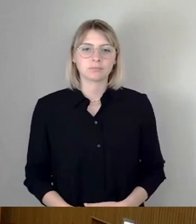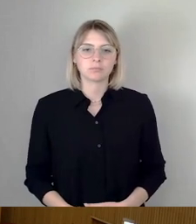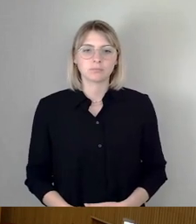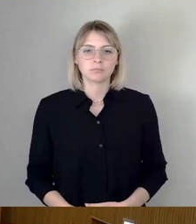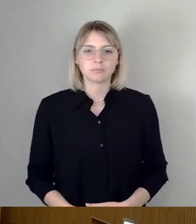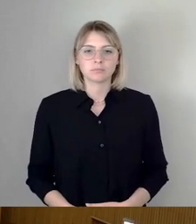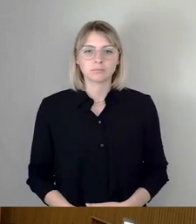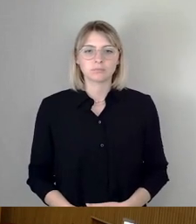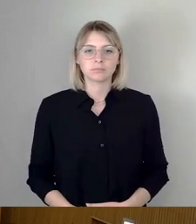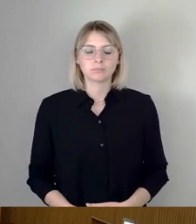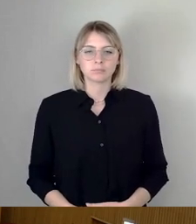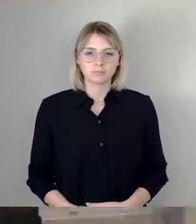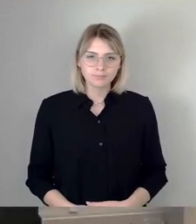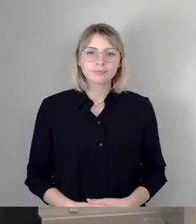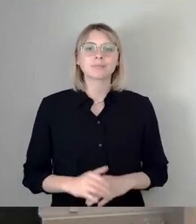Ja, Herr Schmidt,